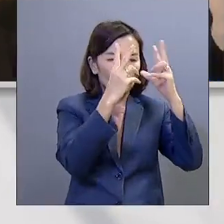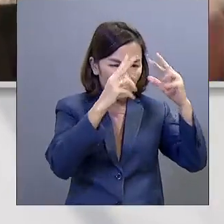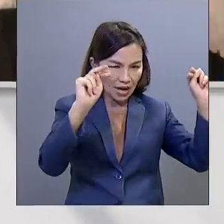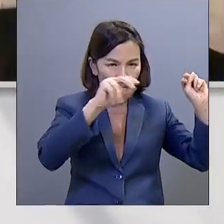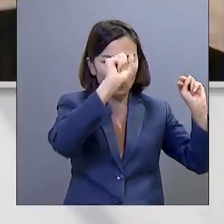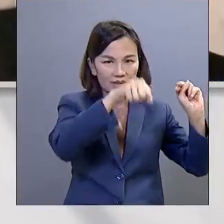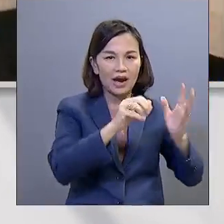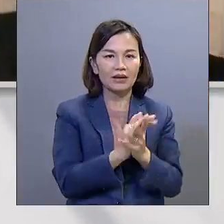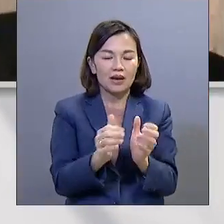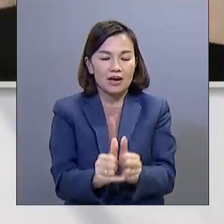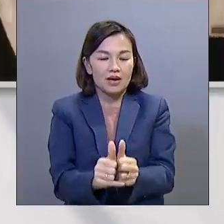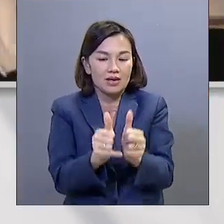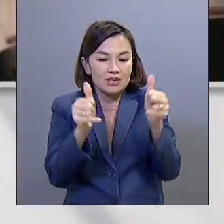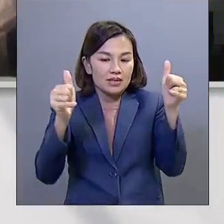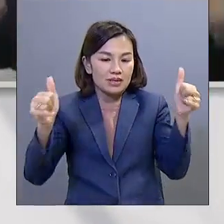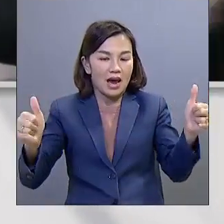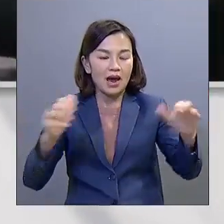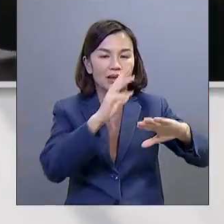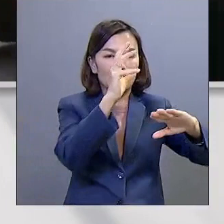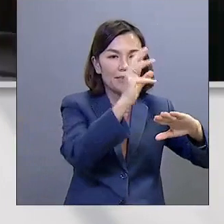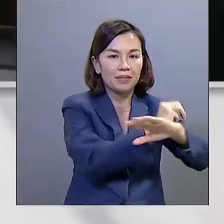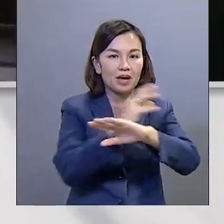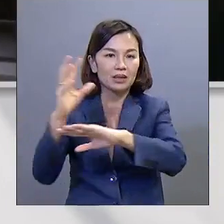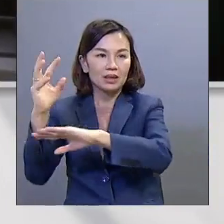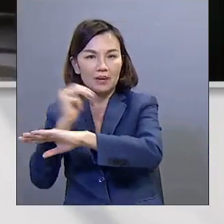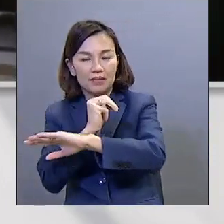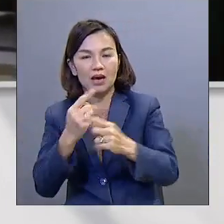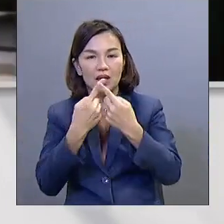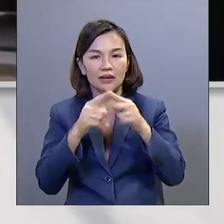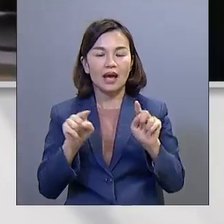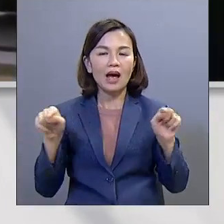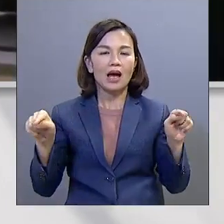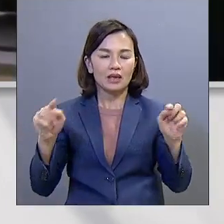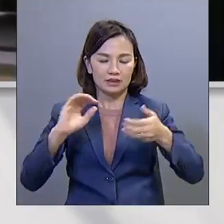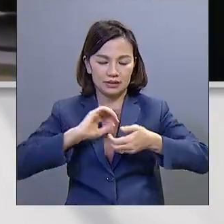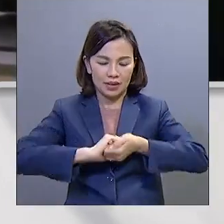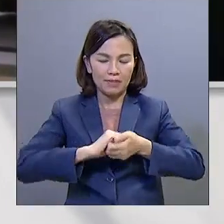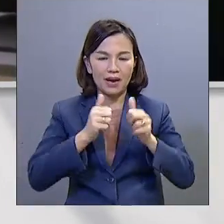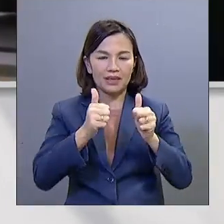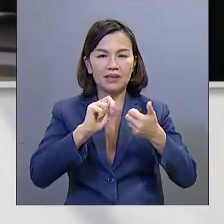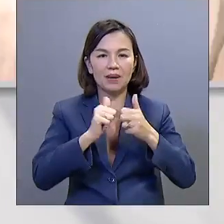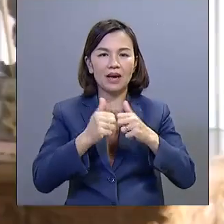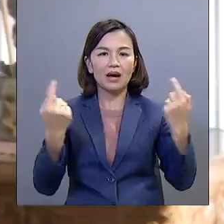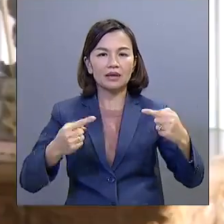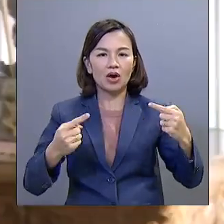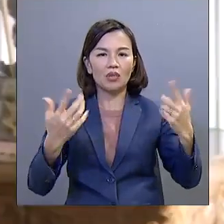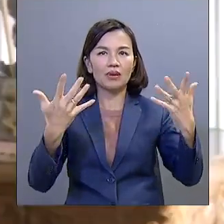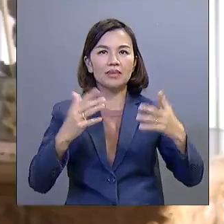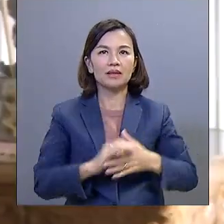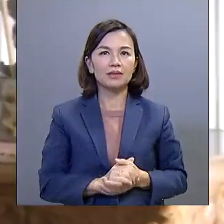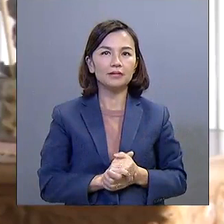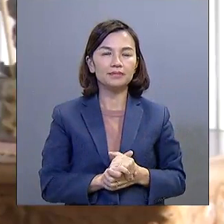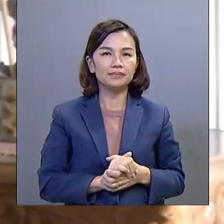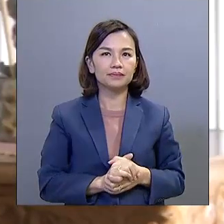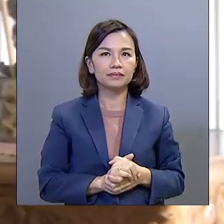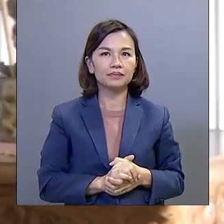างการขับเคลื่อนทางการเมืองคนละพรรคแต่ทั้งสองปอก็ยืนยันในความสัมพันธ์ที่ดีต่อกันค่ะ นายกแยกไ